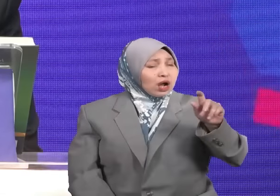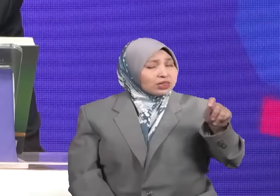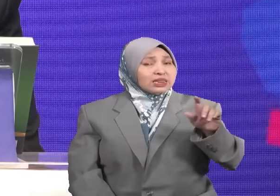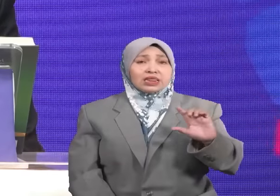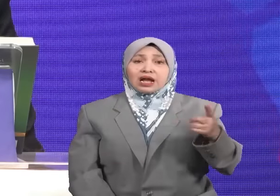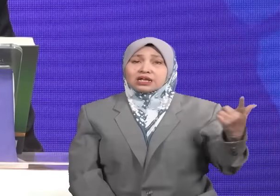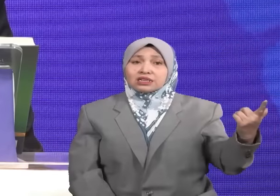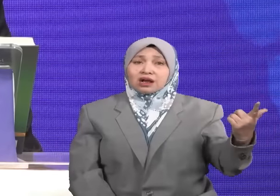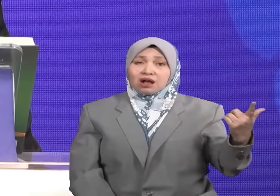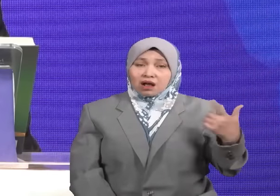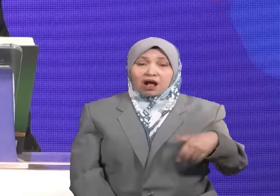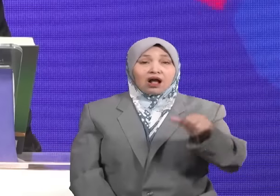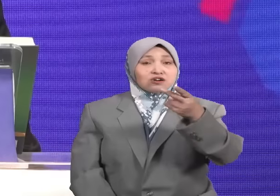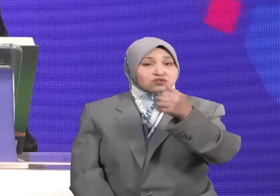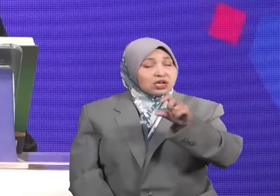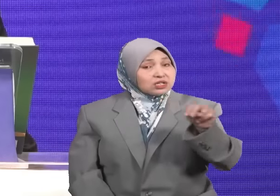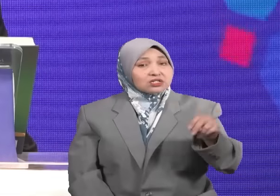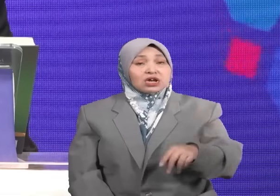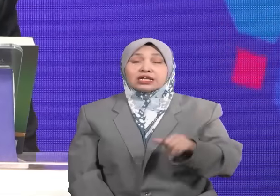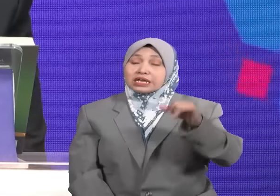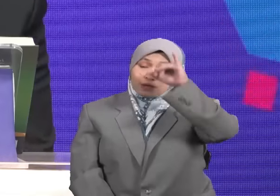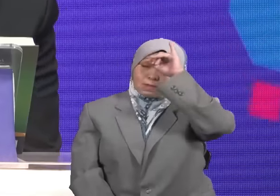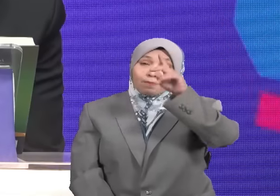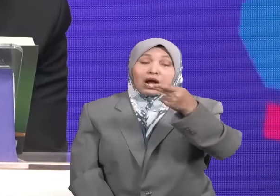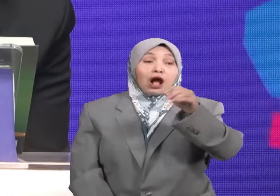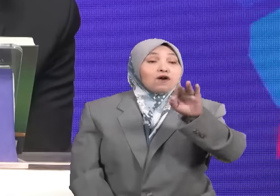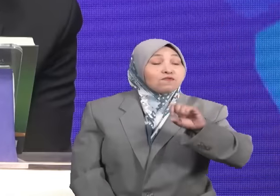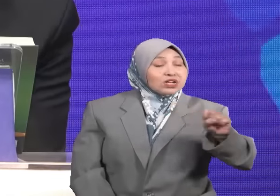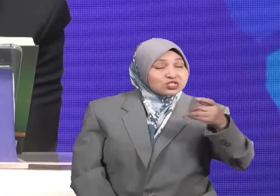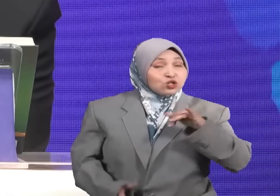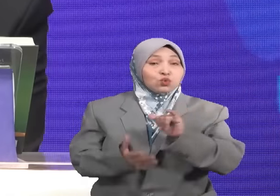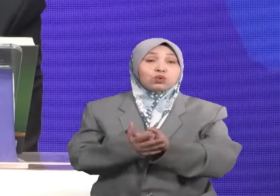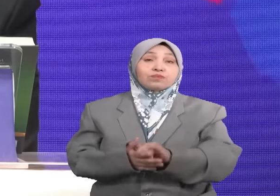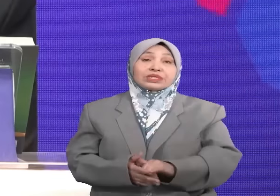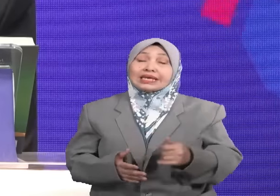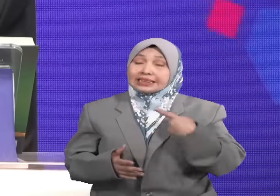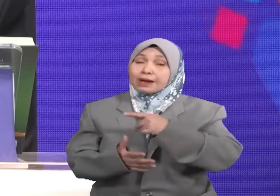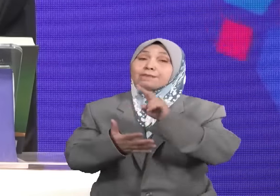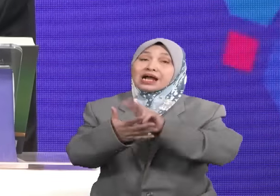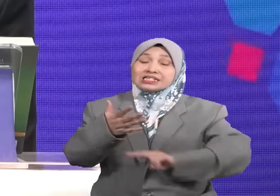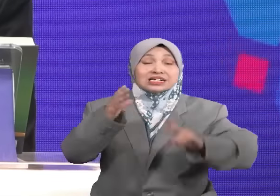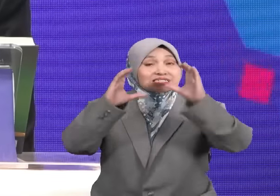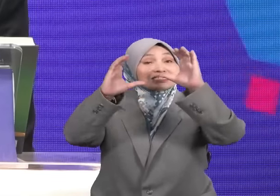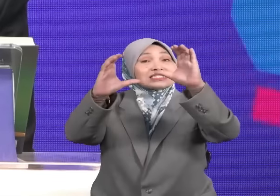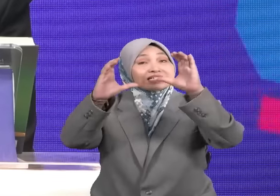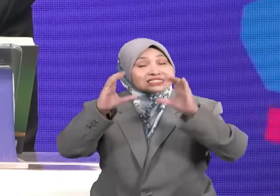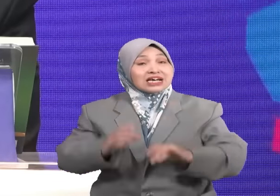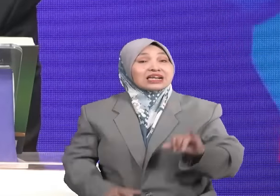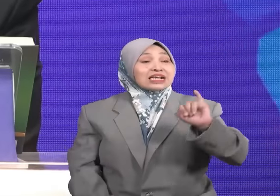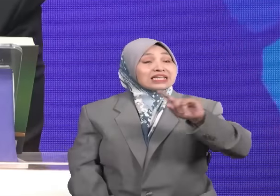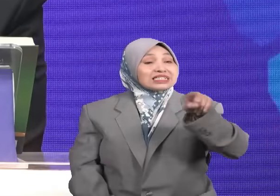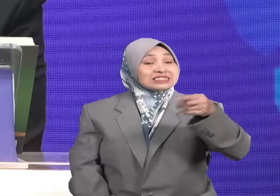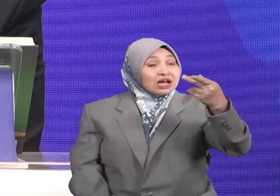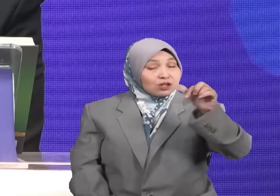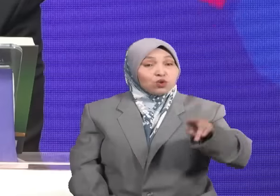aku, qiraat Hafs an Asim, Imam Hafaz kat Malaysia, kita banyak qiraat itulah. Maka kita baca secara izhar itu